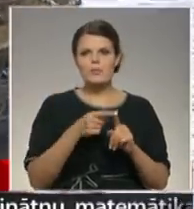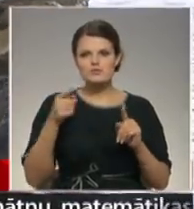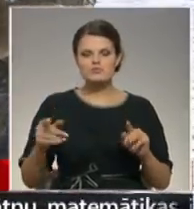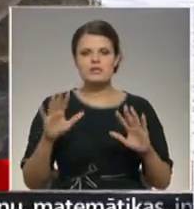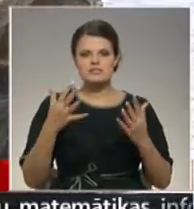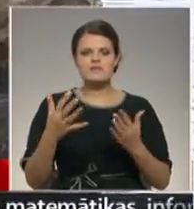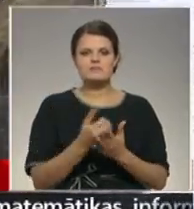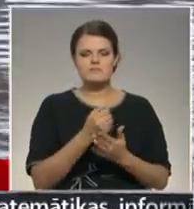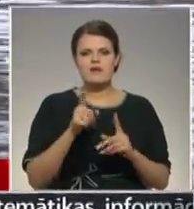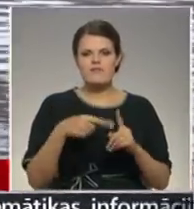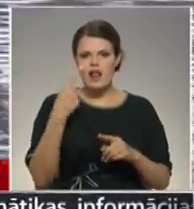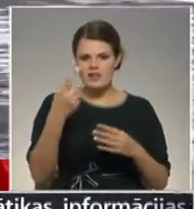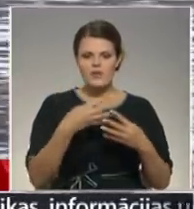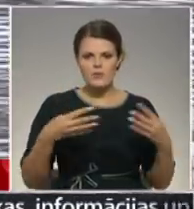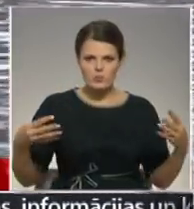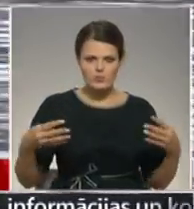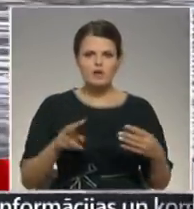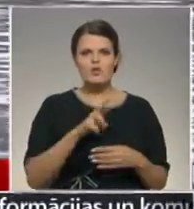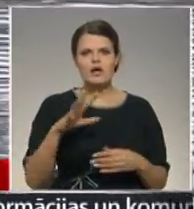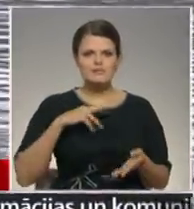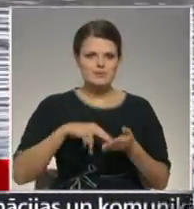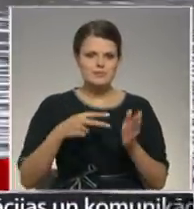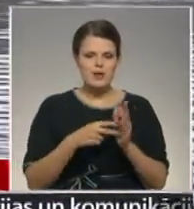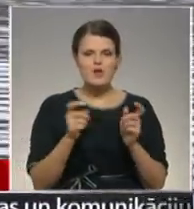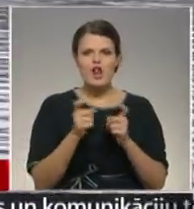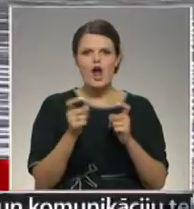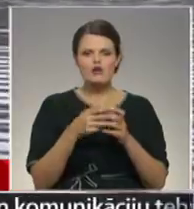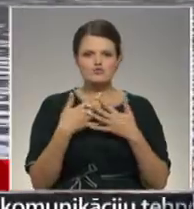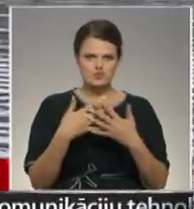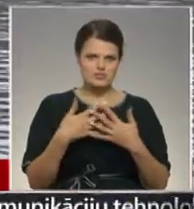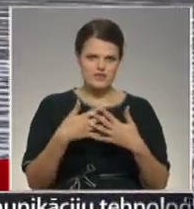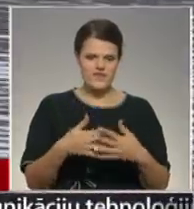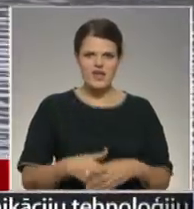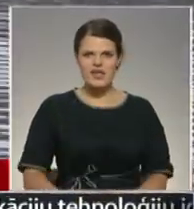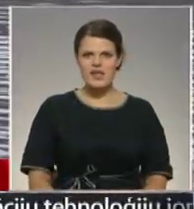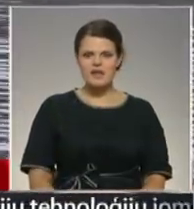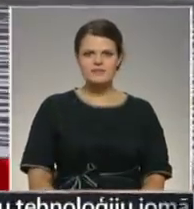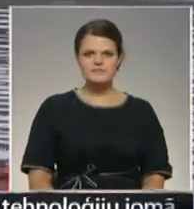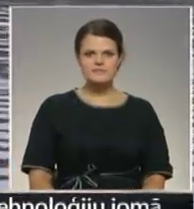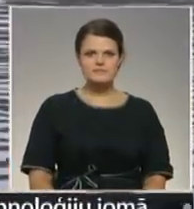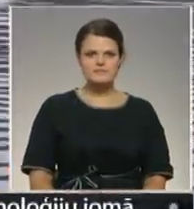izdevās izcelt vēl vienu nēģu murdu un tīklu, kas bijis paredzēts lašu zvejai. Solvita Demantiņa, Žodziņš, Kurzemes televīzija.